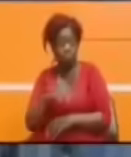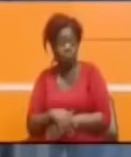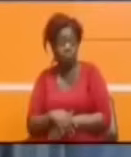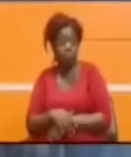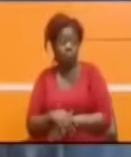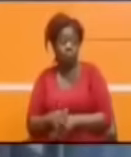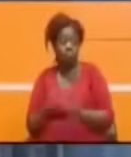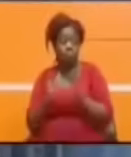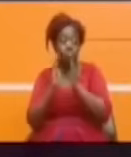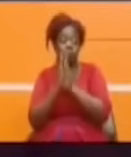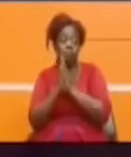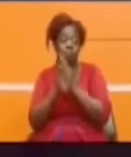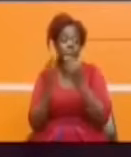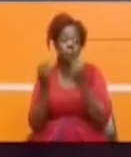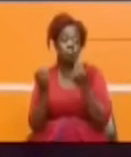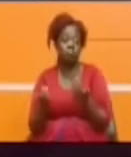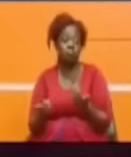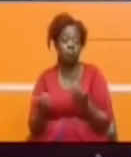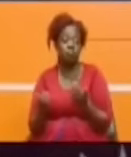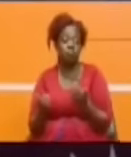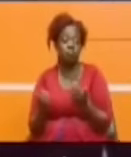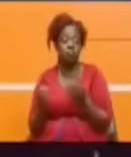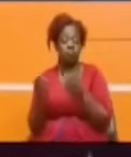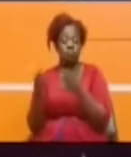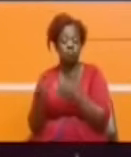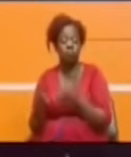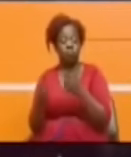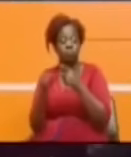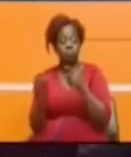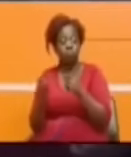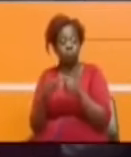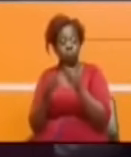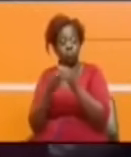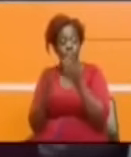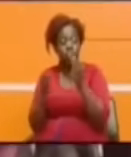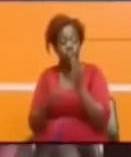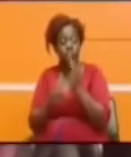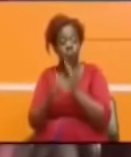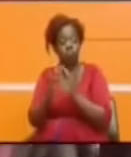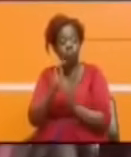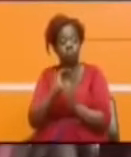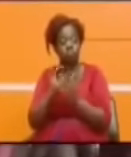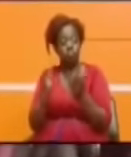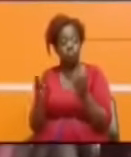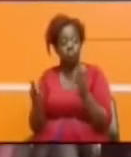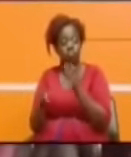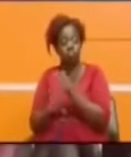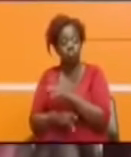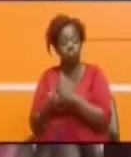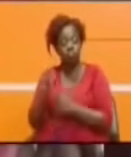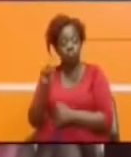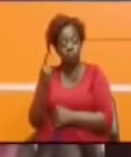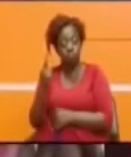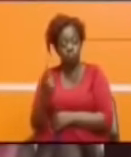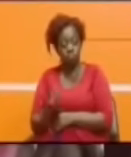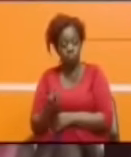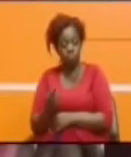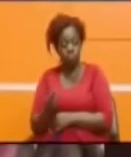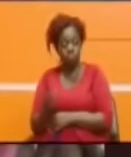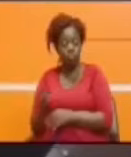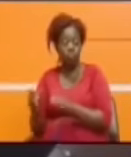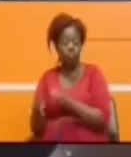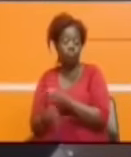Mmisa yeetabyemu abakunavu mbiti eby'enjawulo abakulembeddwamu Profesa Twakawasi omumyuka asooka owa